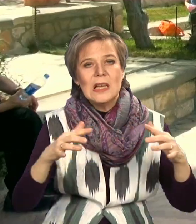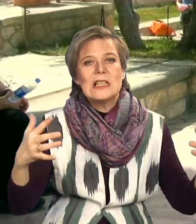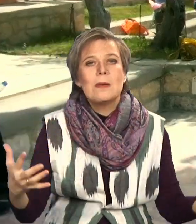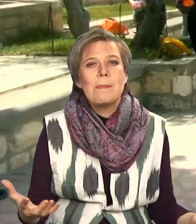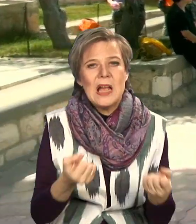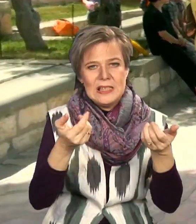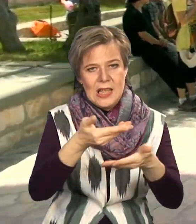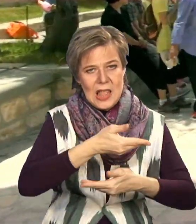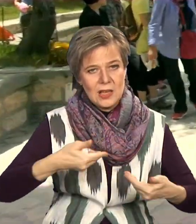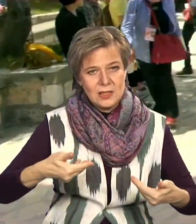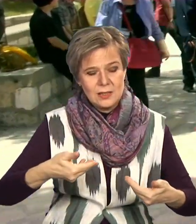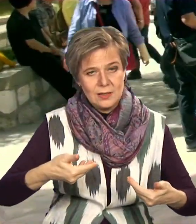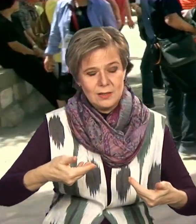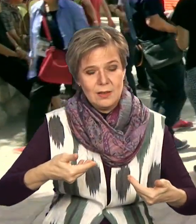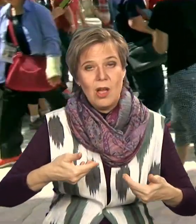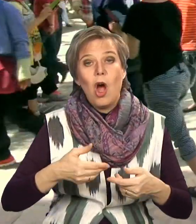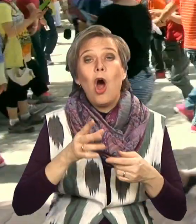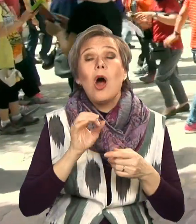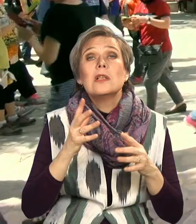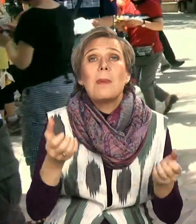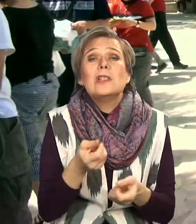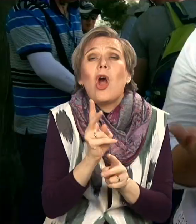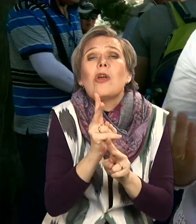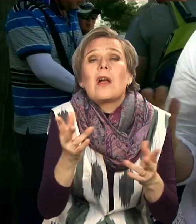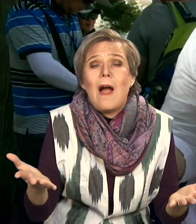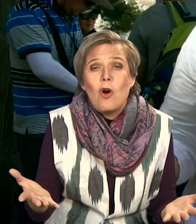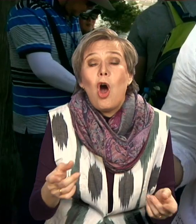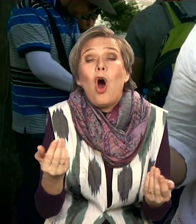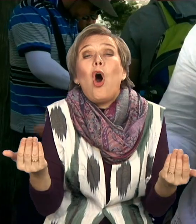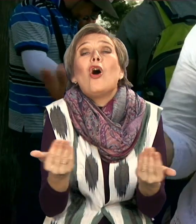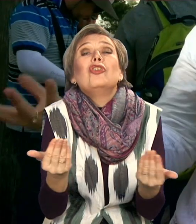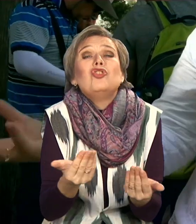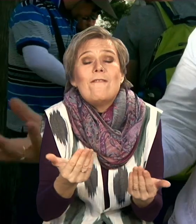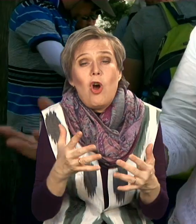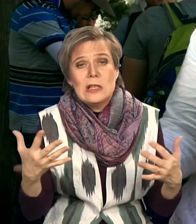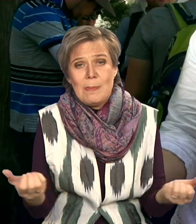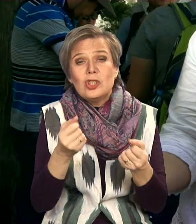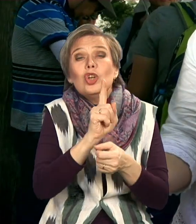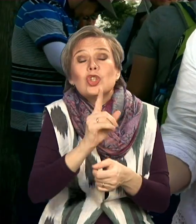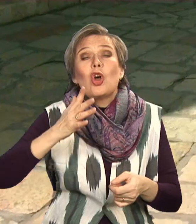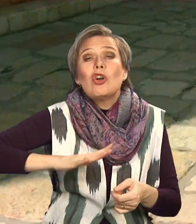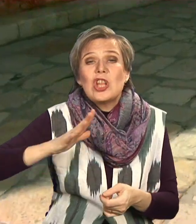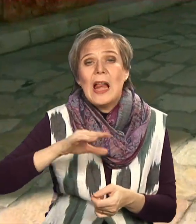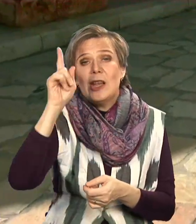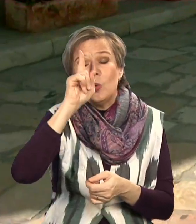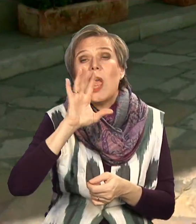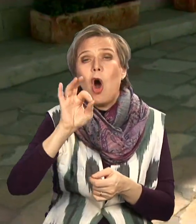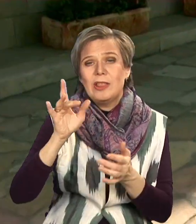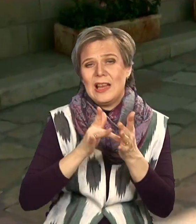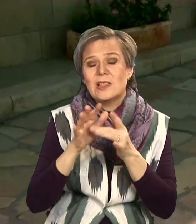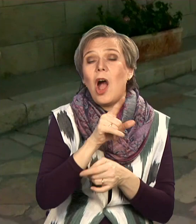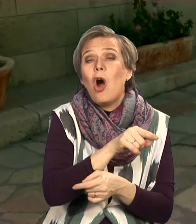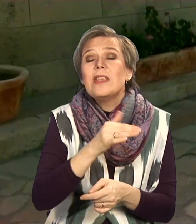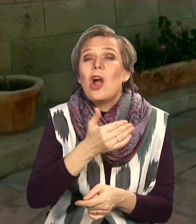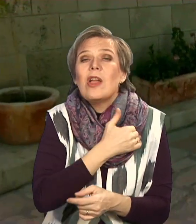нас». «Гошиану» – «от кого спаси?» Или «от чего спаси?» «Чего ждут иудеи от Христа?» Они хотят